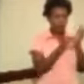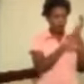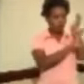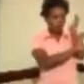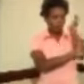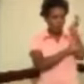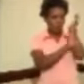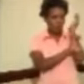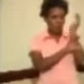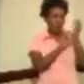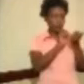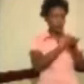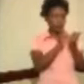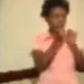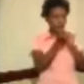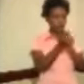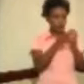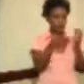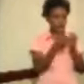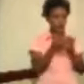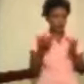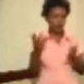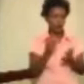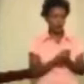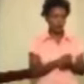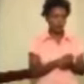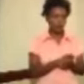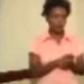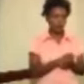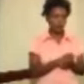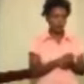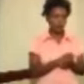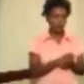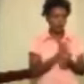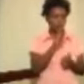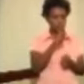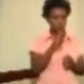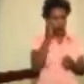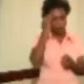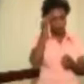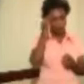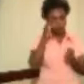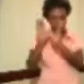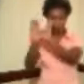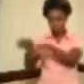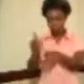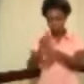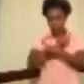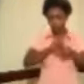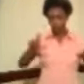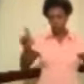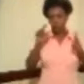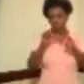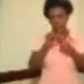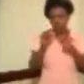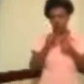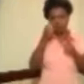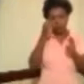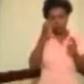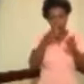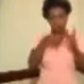système biométrique, et aussi, il faudra penser à laisser, et libre choix aux maires, aux CASEC, de venir avec leur